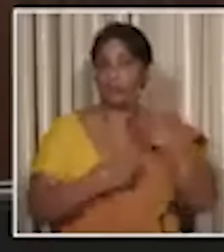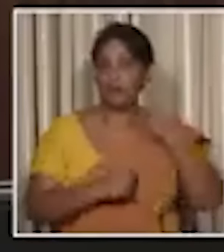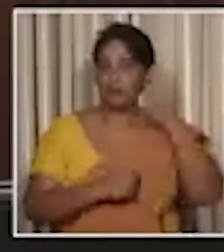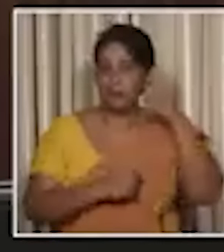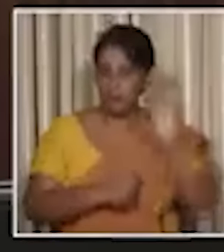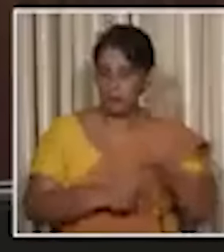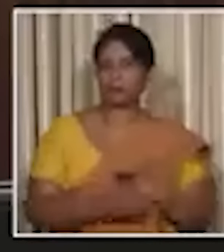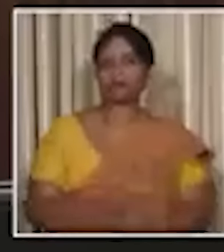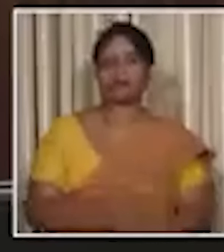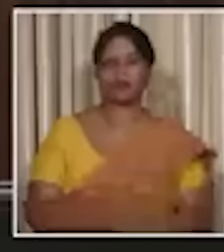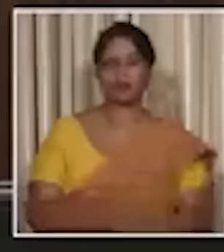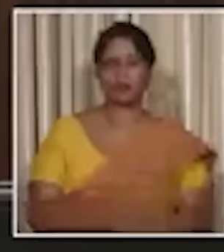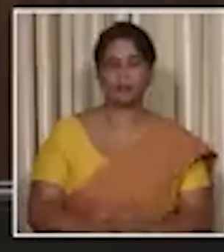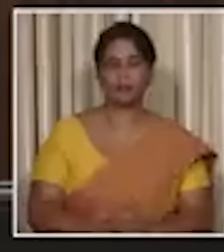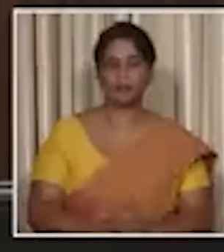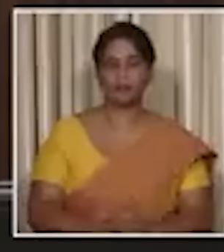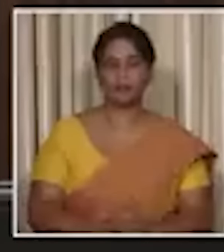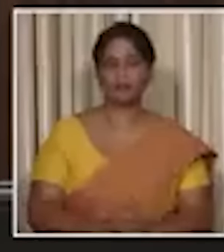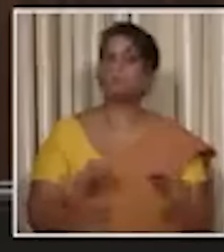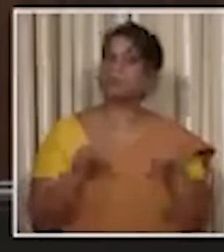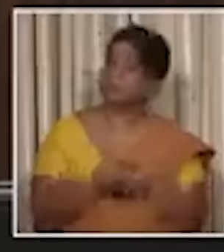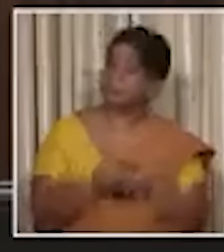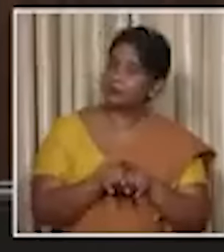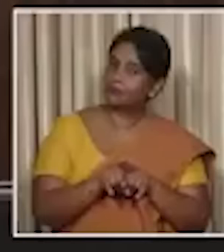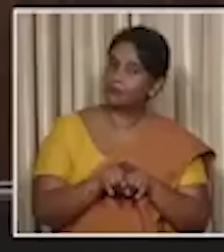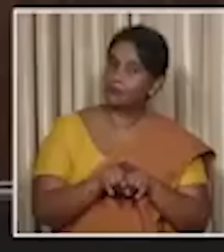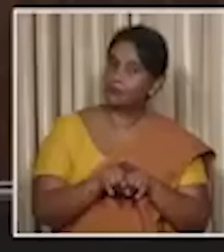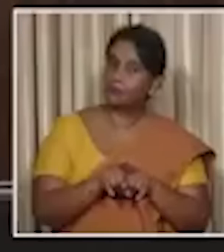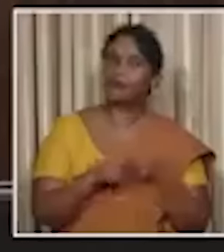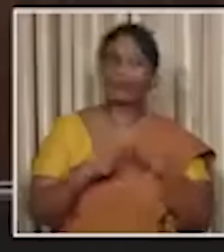இருளை இருளால் அகற்ற முடியாது, அதற்காக ஒளியை நாங்கள் ஏற்ற